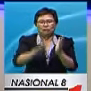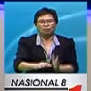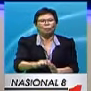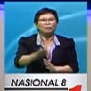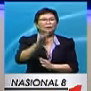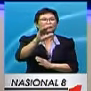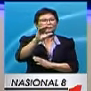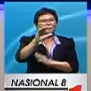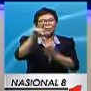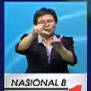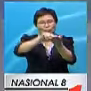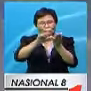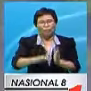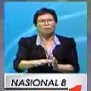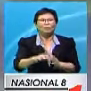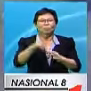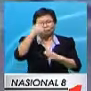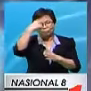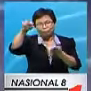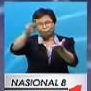melaporkan.